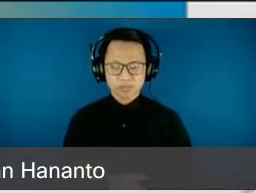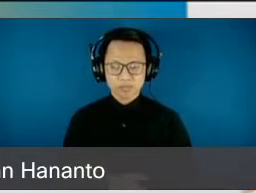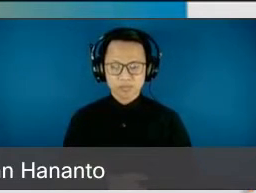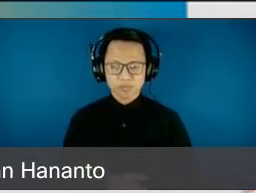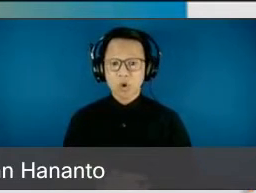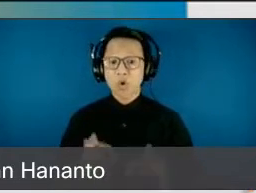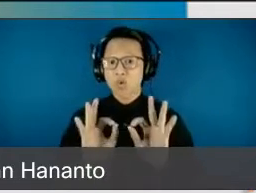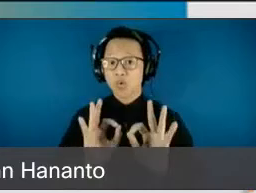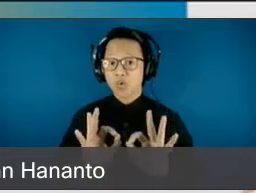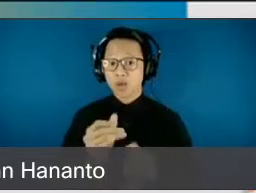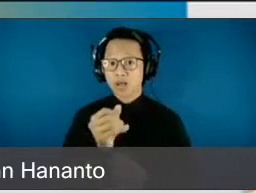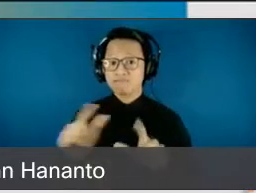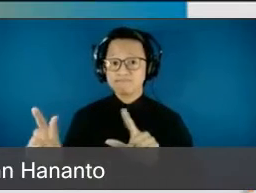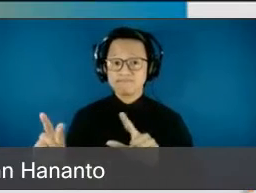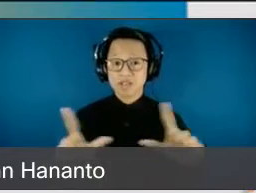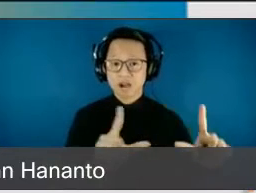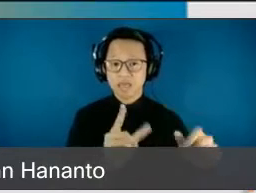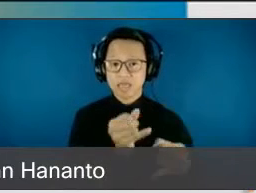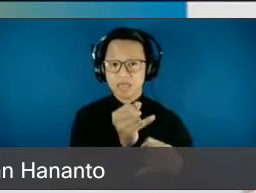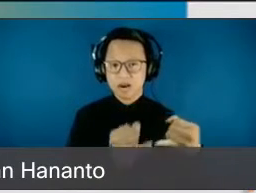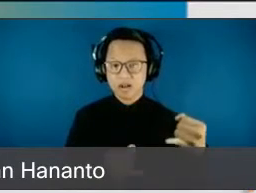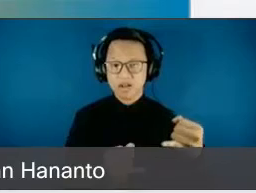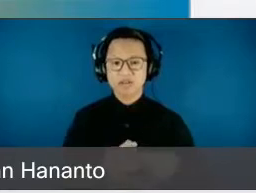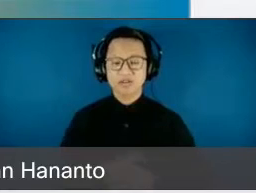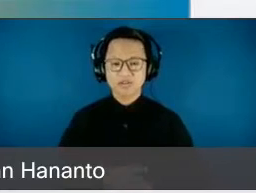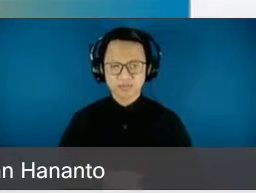Oke, okay, yang terakhir, slide terakhir, next slide, please.